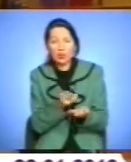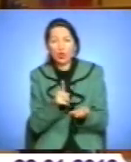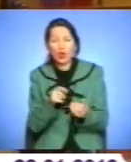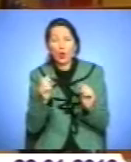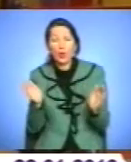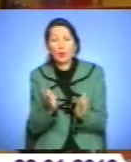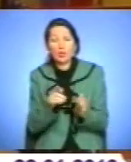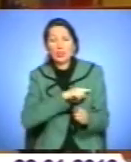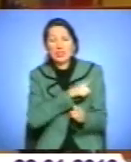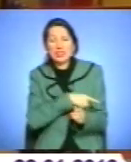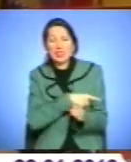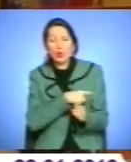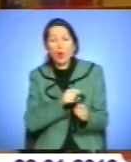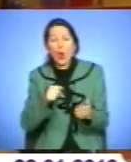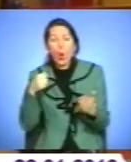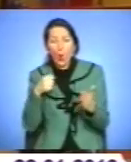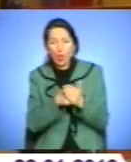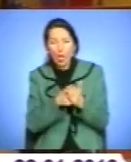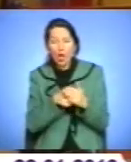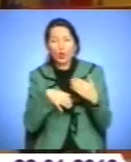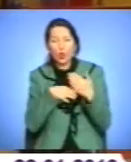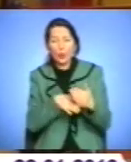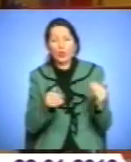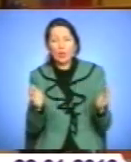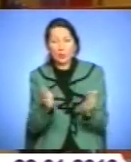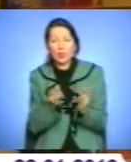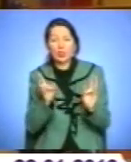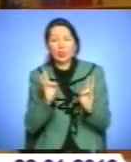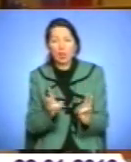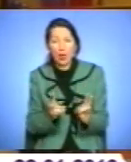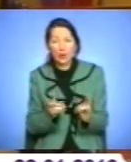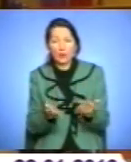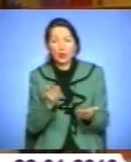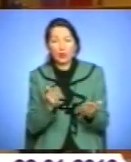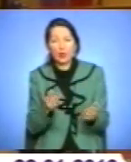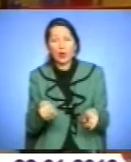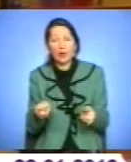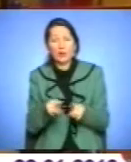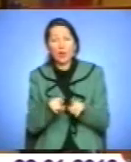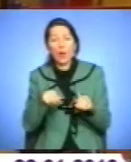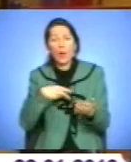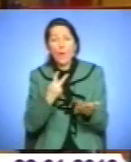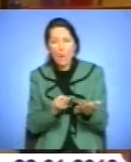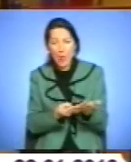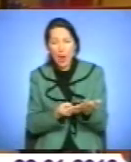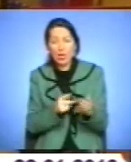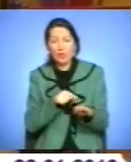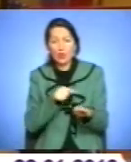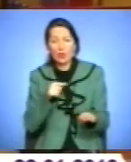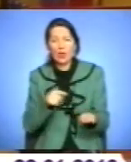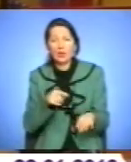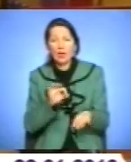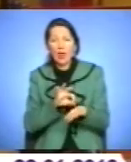і допоможе зменшити травмування. Якщо ж все-таки ви впали і відчуваєте біль